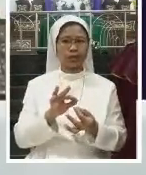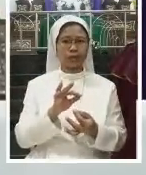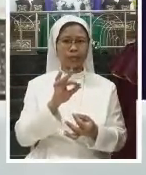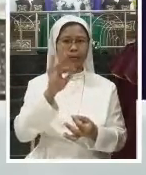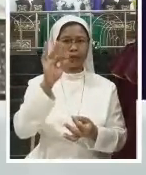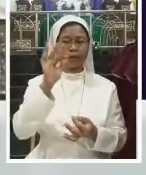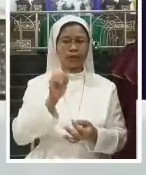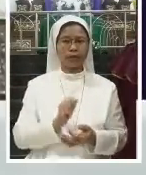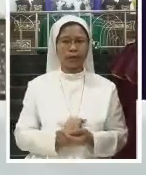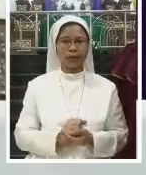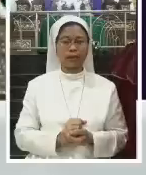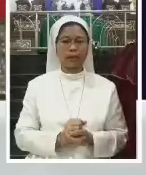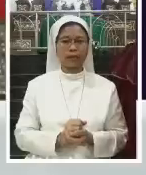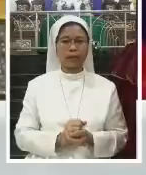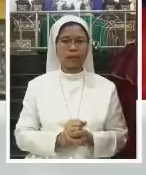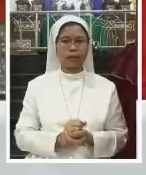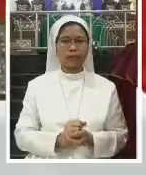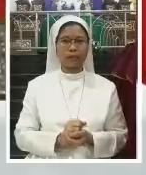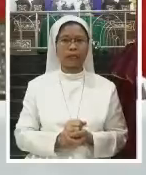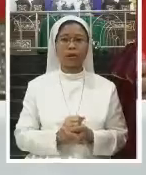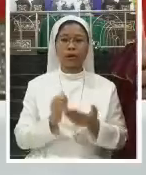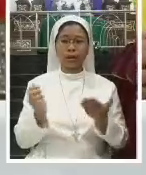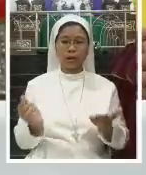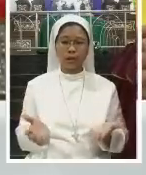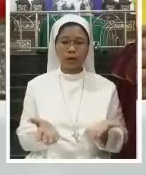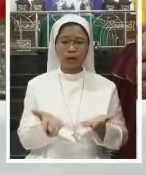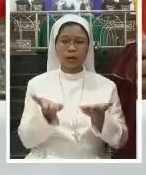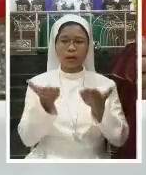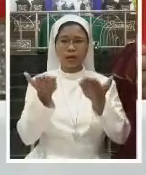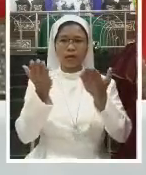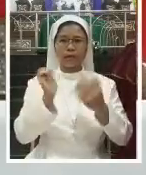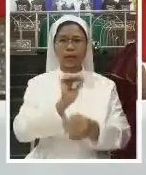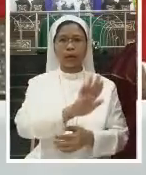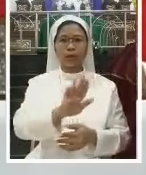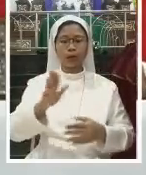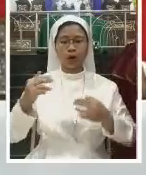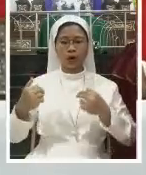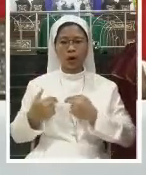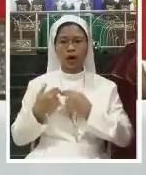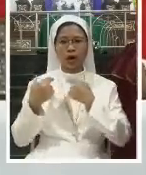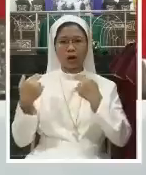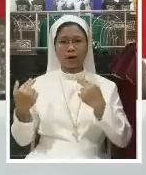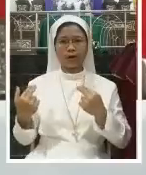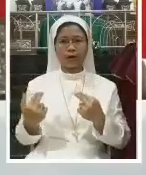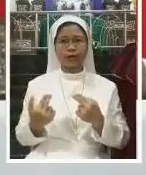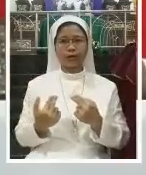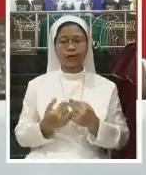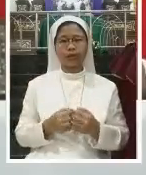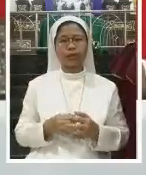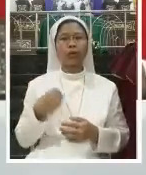sinisayimo ang Espiritu, itasan mga puso,